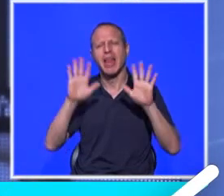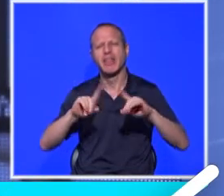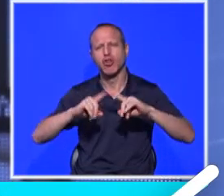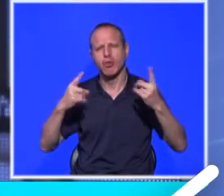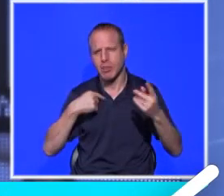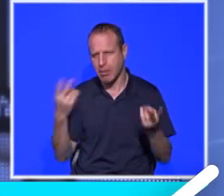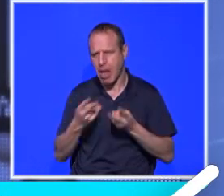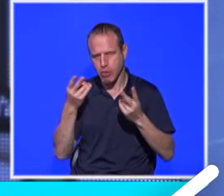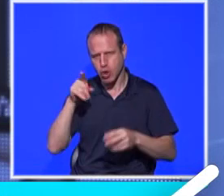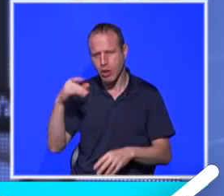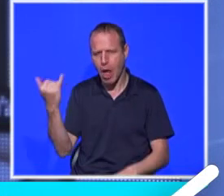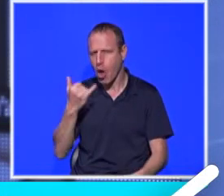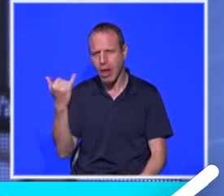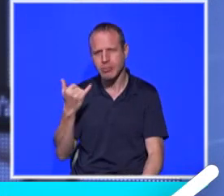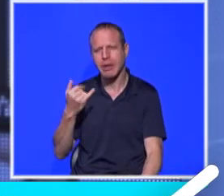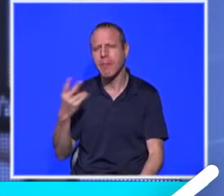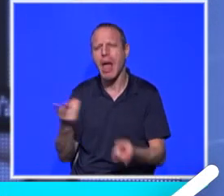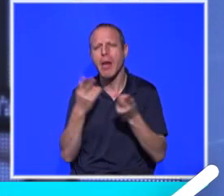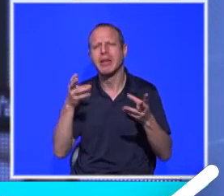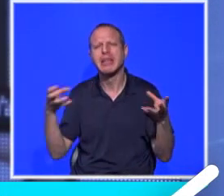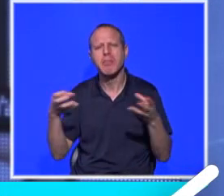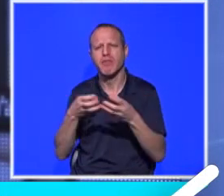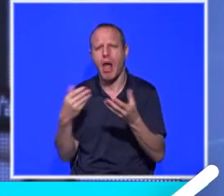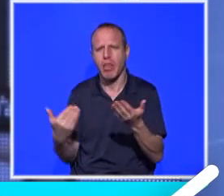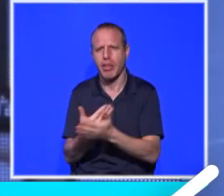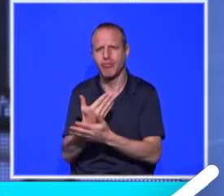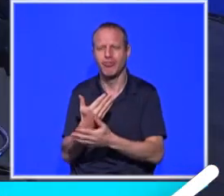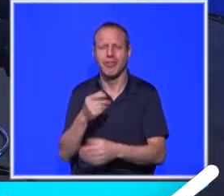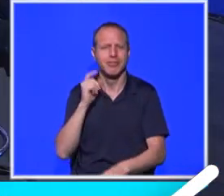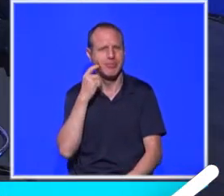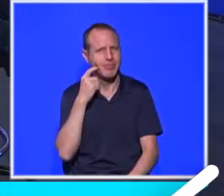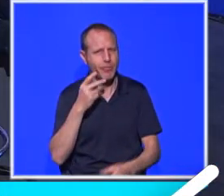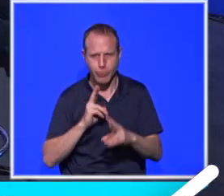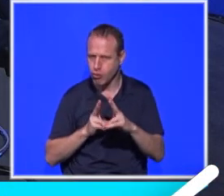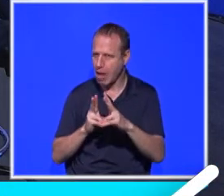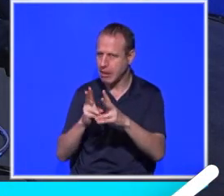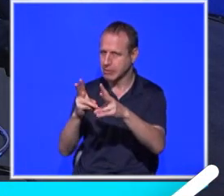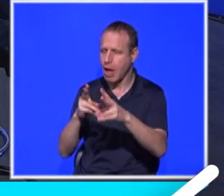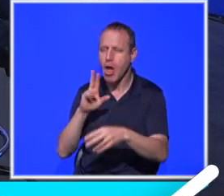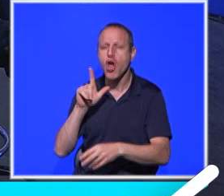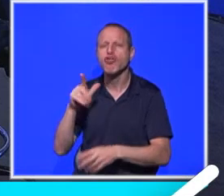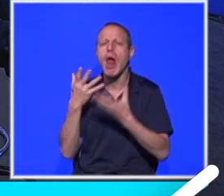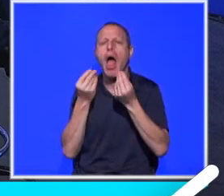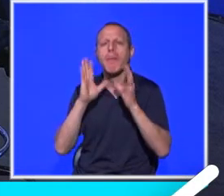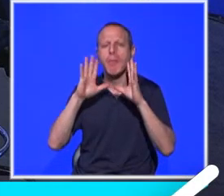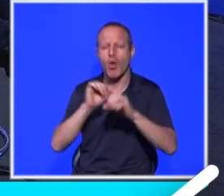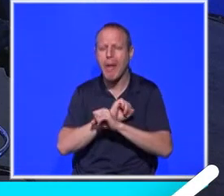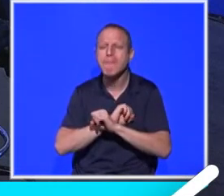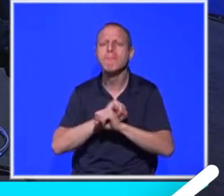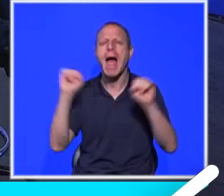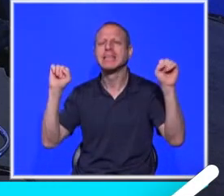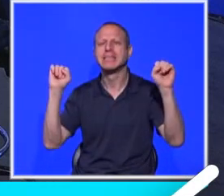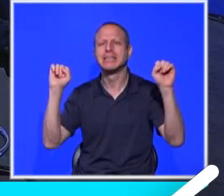אני מחפשת אותך כל הזמן, מחפשת את המפלגה החדשה הזאת שרצה ויש לה הרבה מאוד בז, לפחות